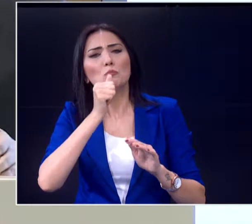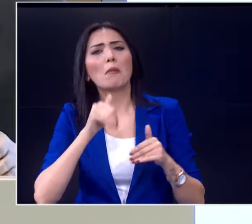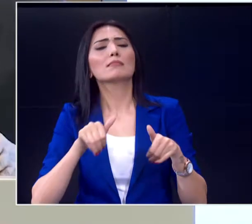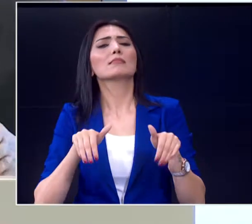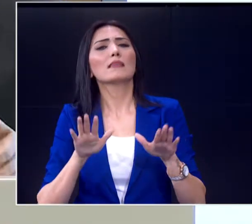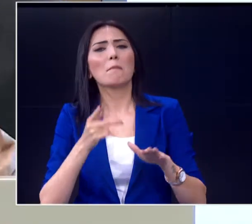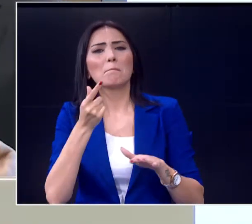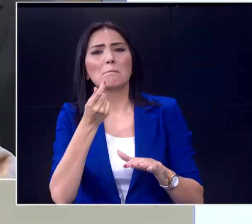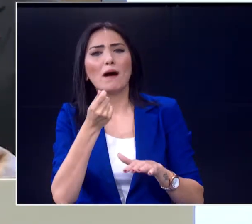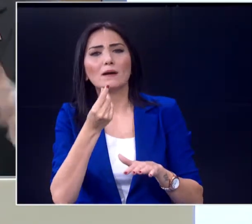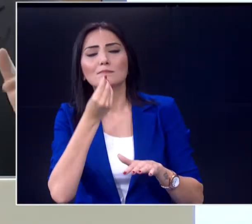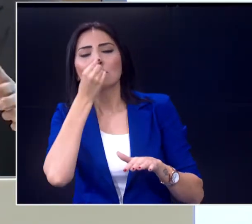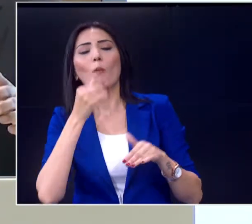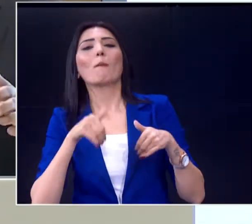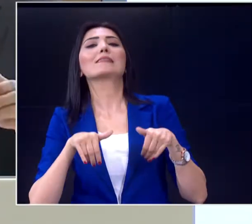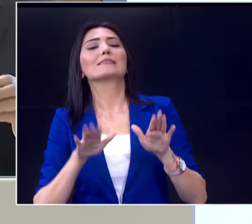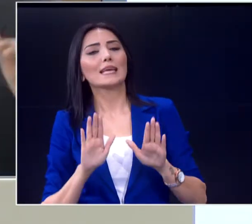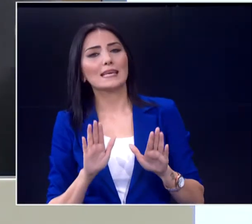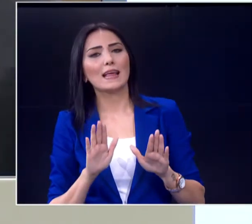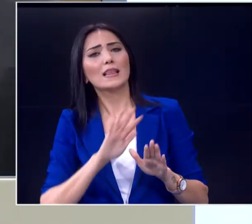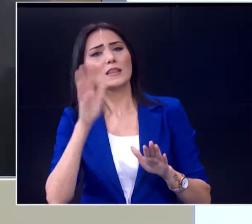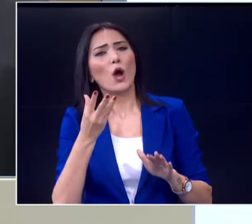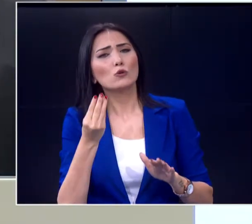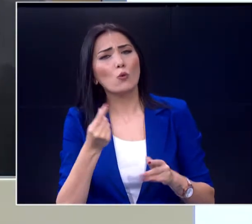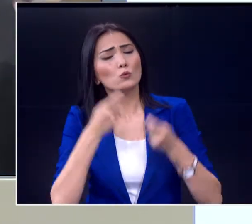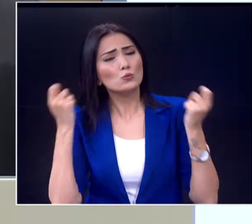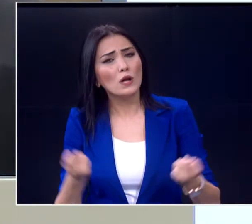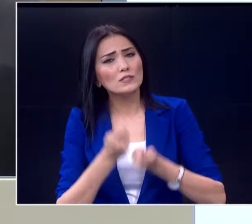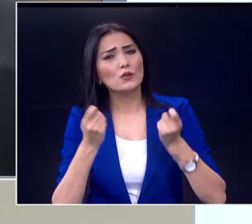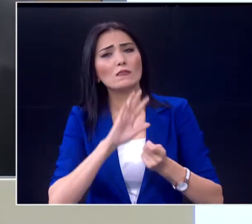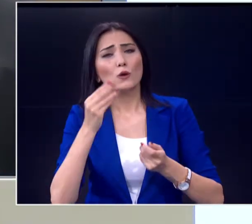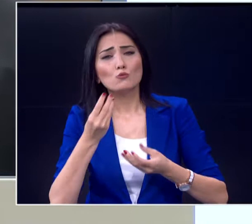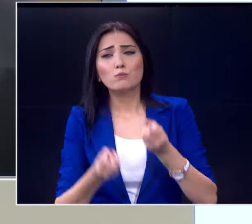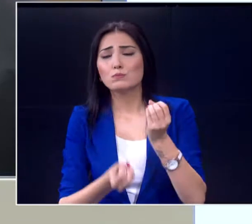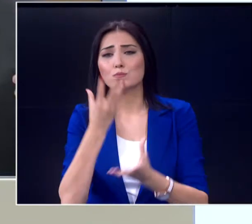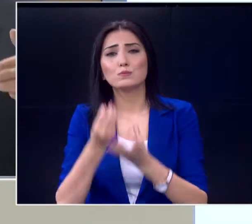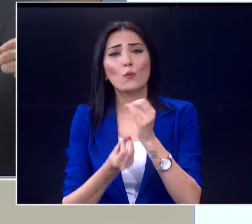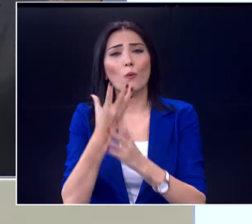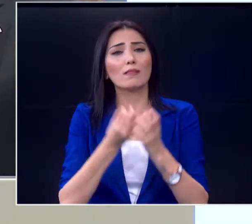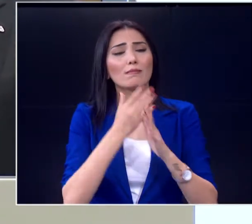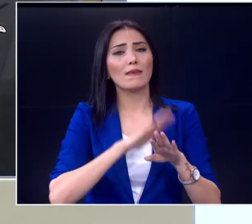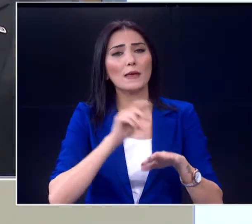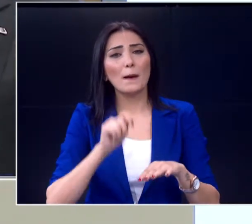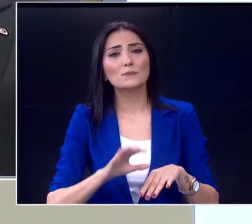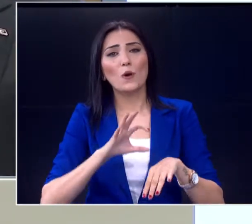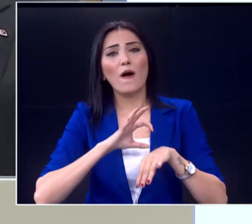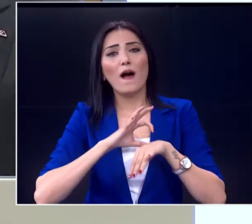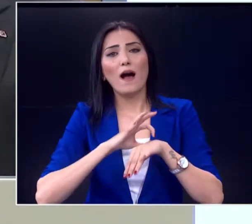efendim parayı koklamak değil. Daha çok çalışacağız, daha çok üreteceğiz.